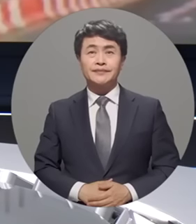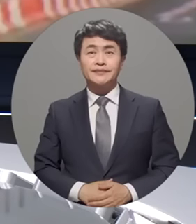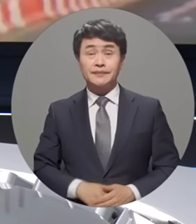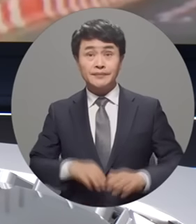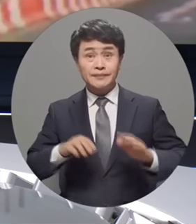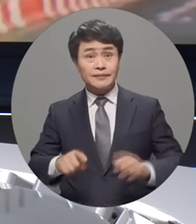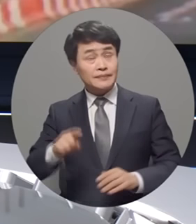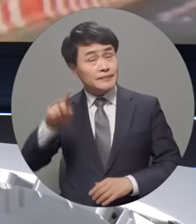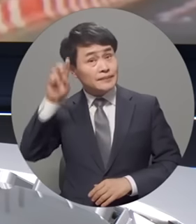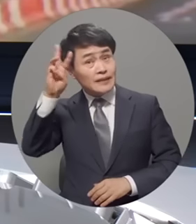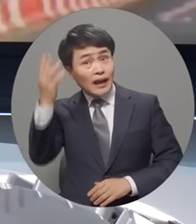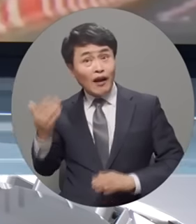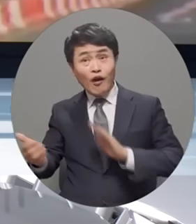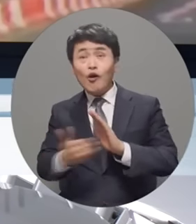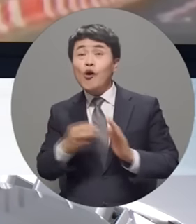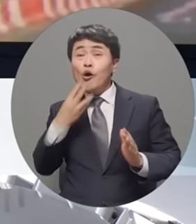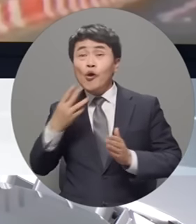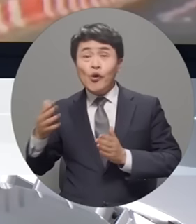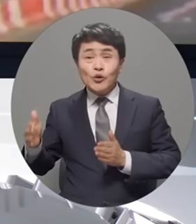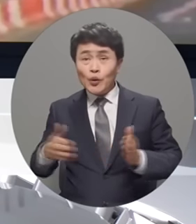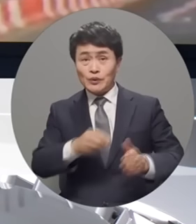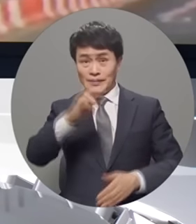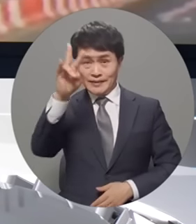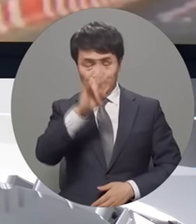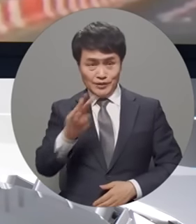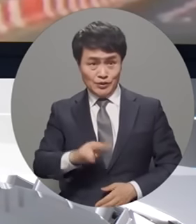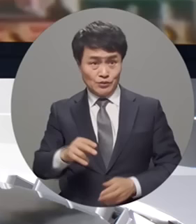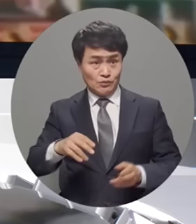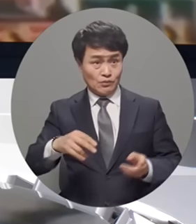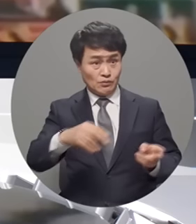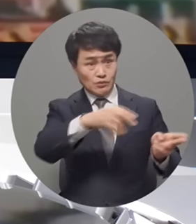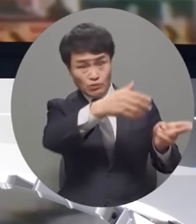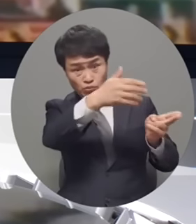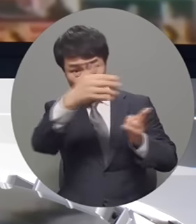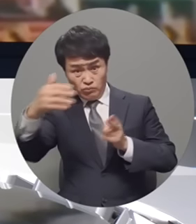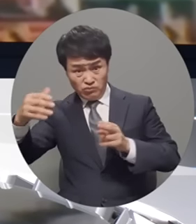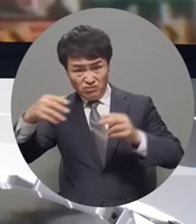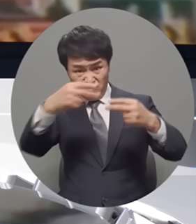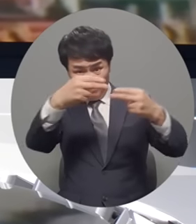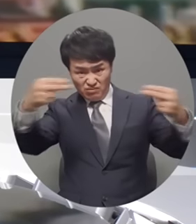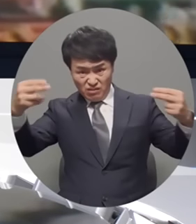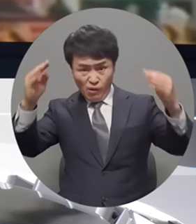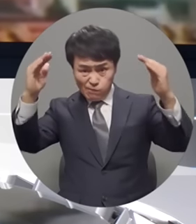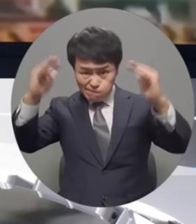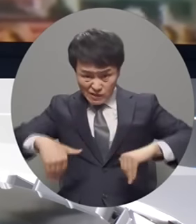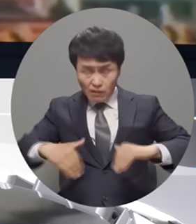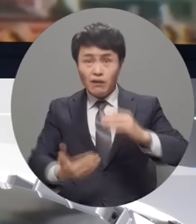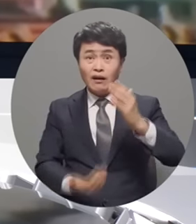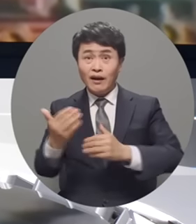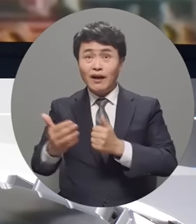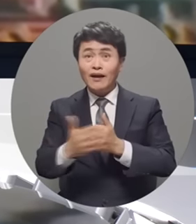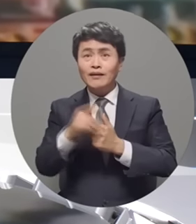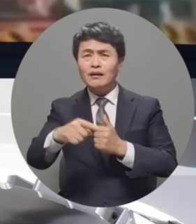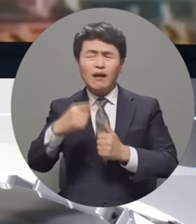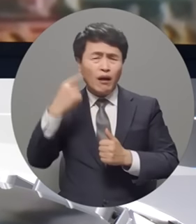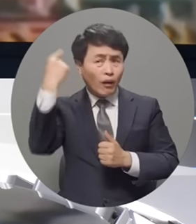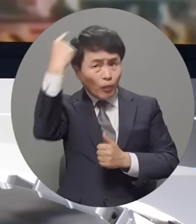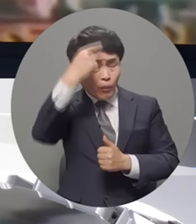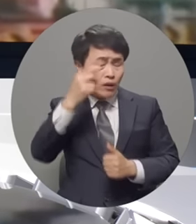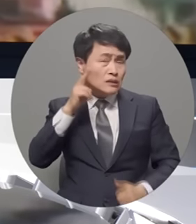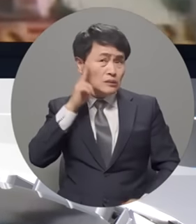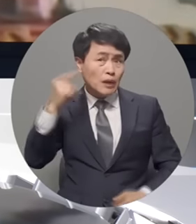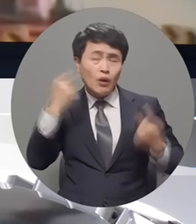사흘 전 경기도 시흥시의 한 고가차로 공사 현장에서 구조물이 무너지는 사고가 있었죠. 당시 머리를 심하게 다쳤던